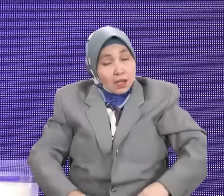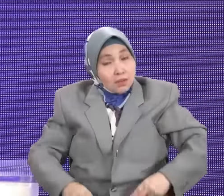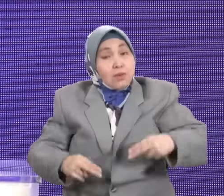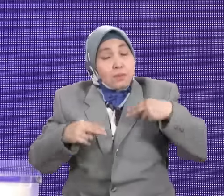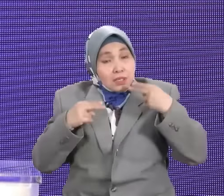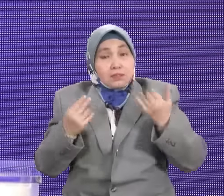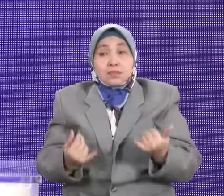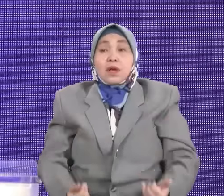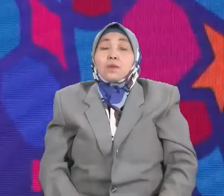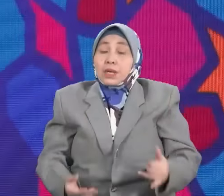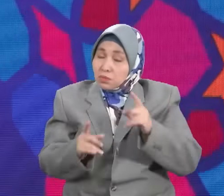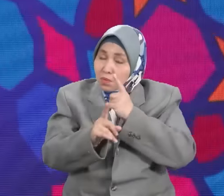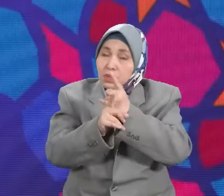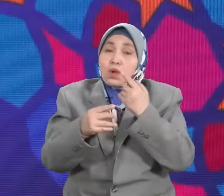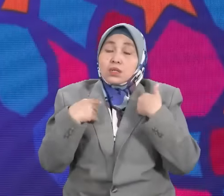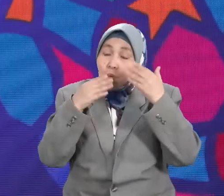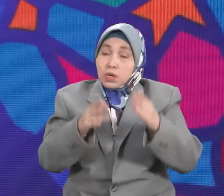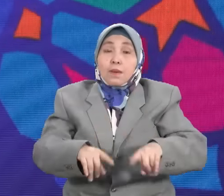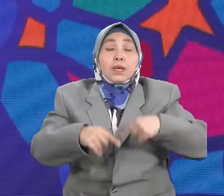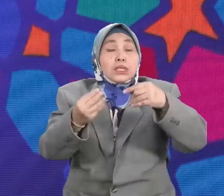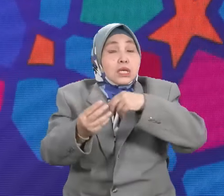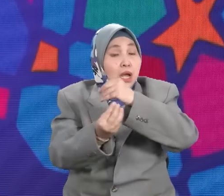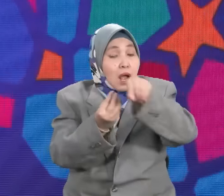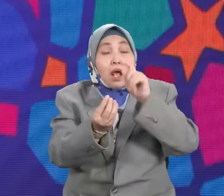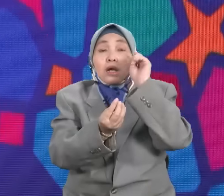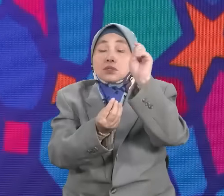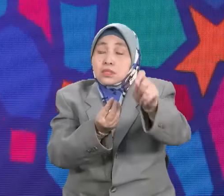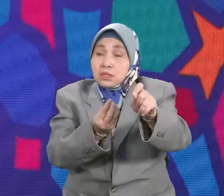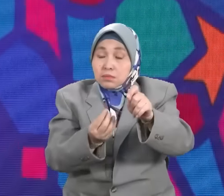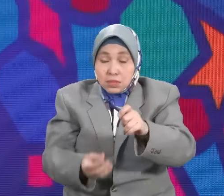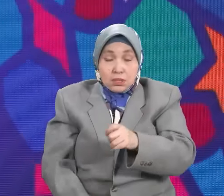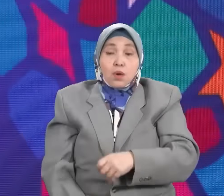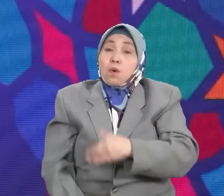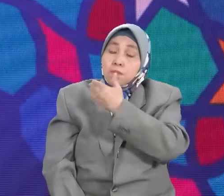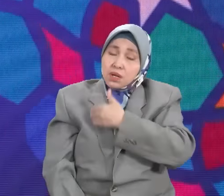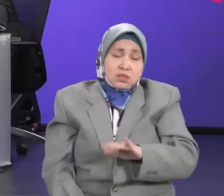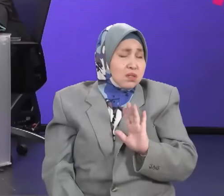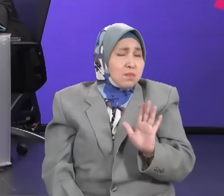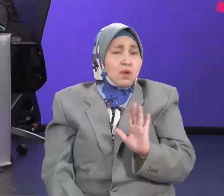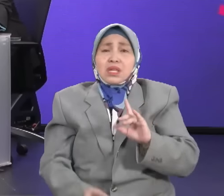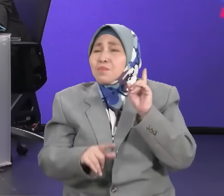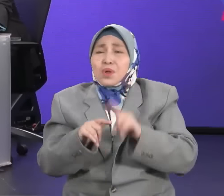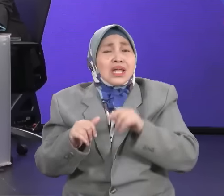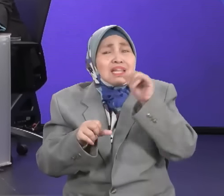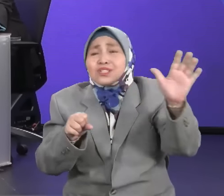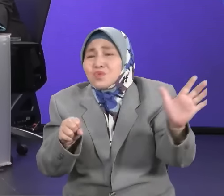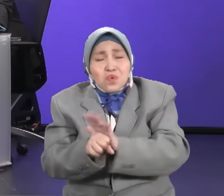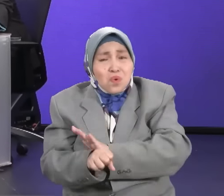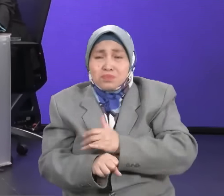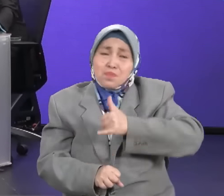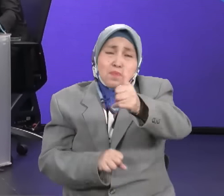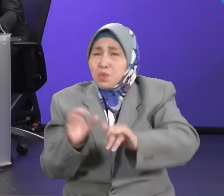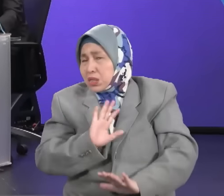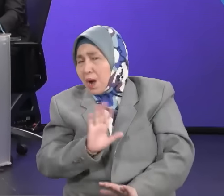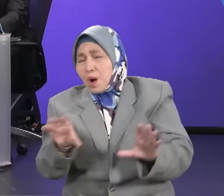ini ada orang pergi haji pergi Umroh dikata Aina tawaf aja tak boleh tak cukup dia begitu